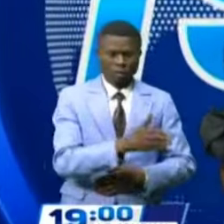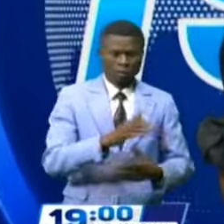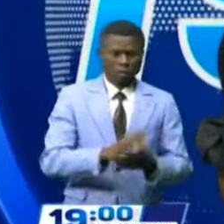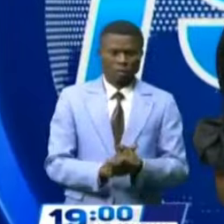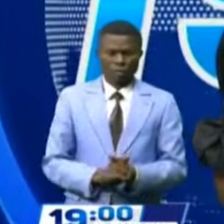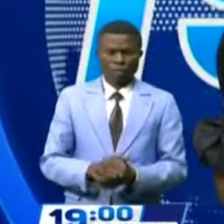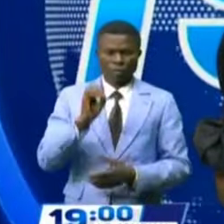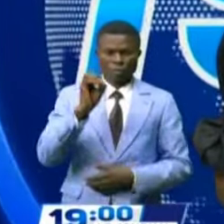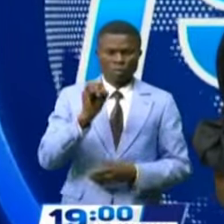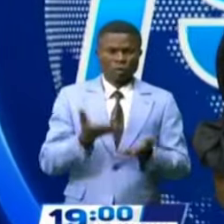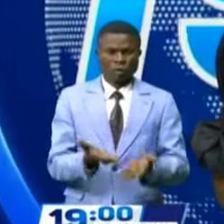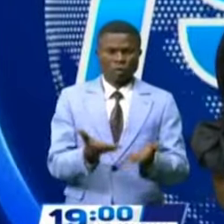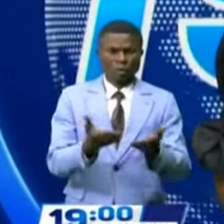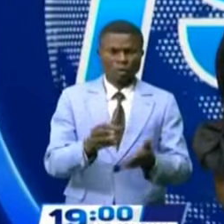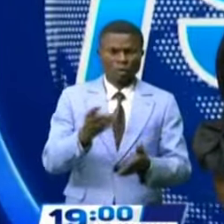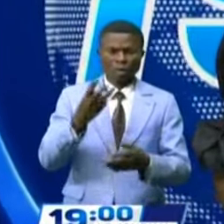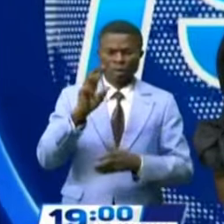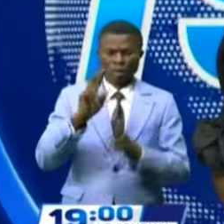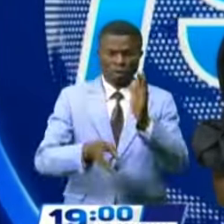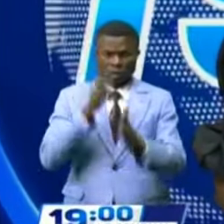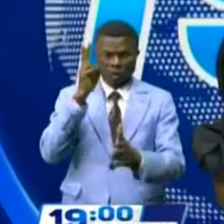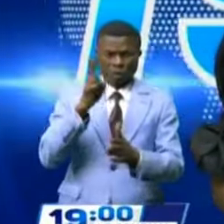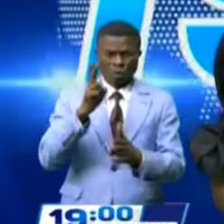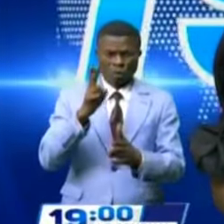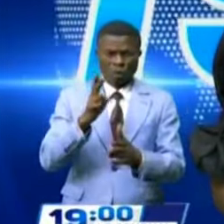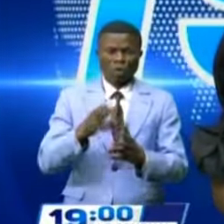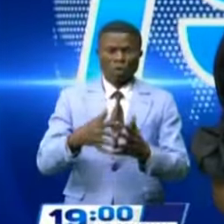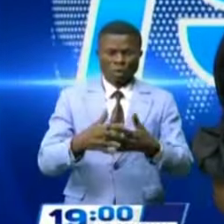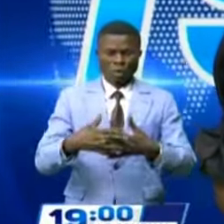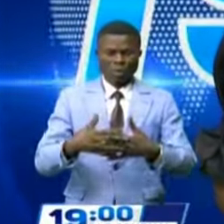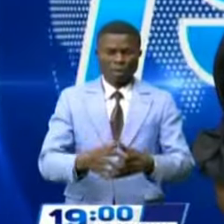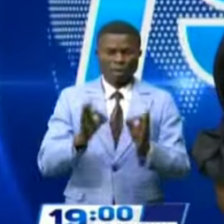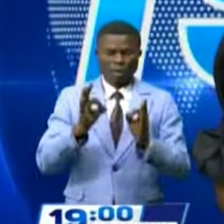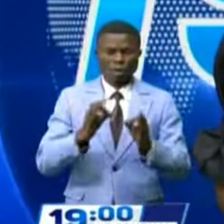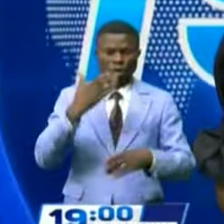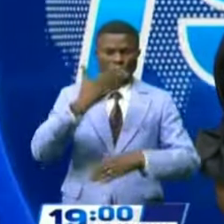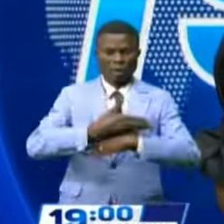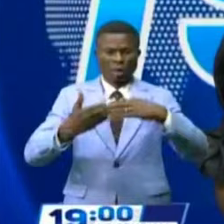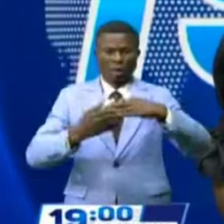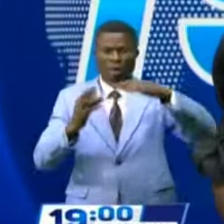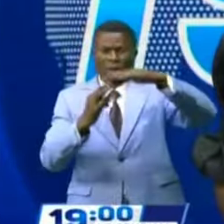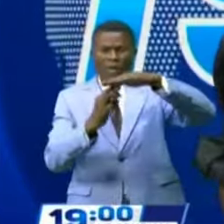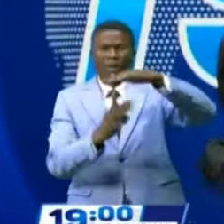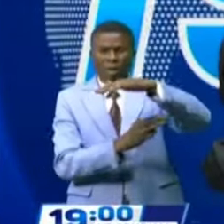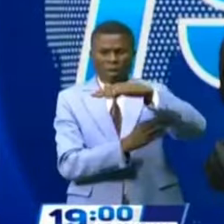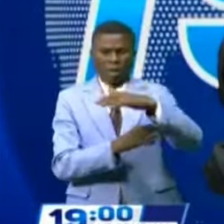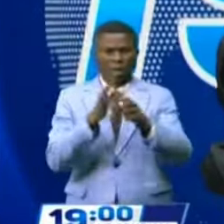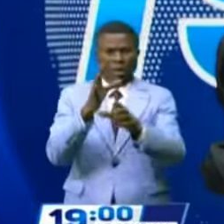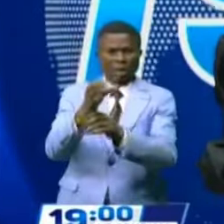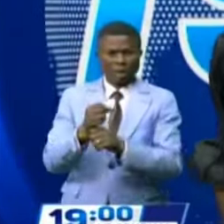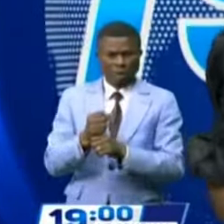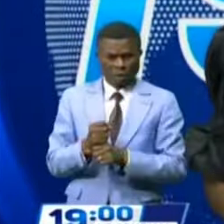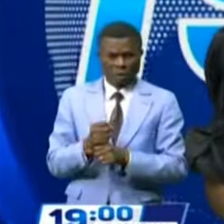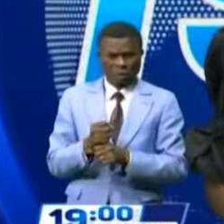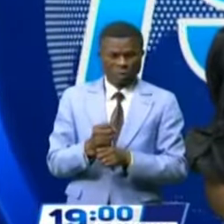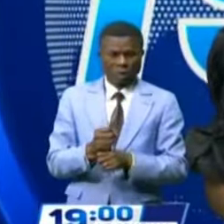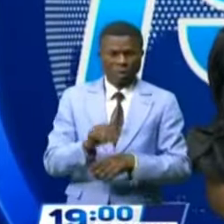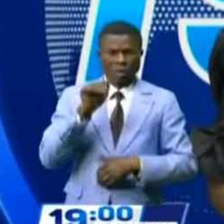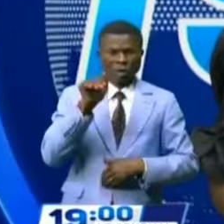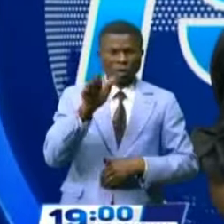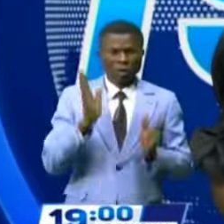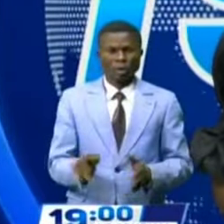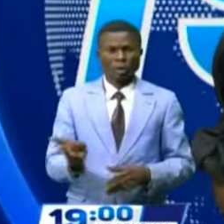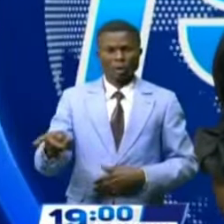À l'office des routes, 12 matériels Ultranef pour la construction du pont modulaire ont été réceptionnés par le